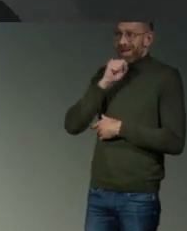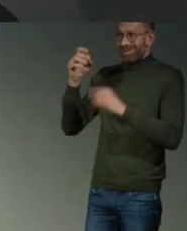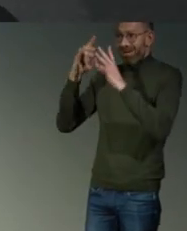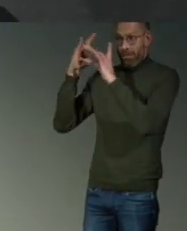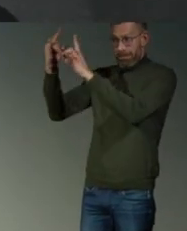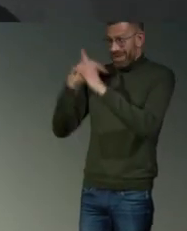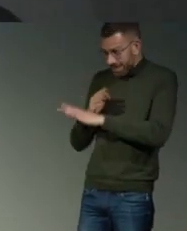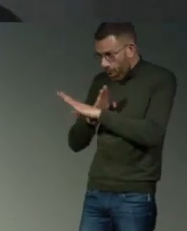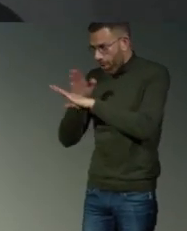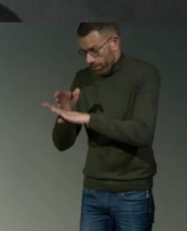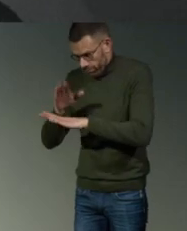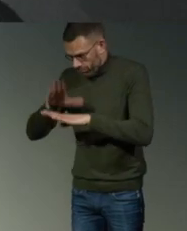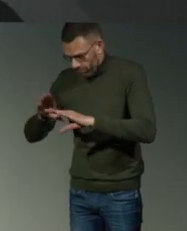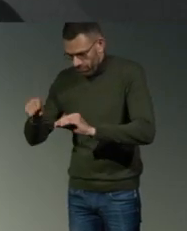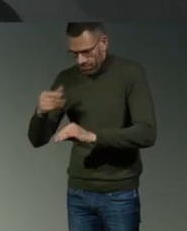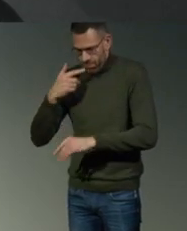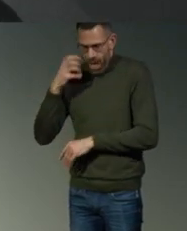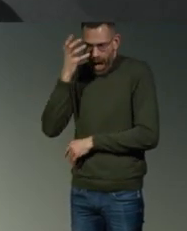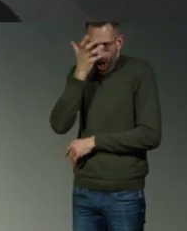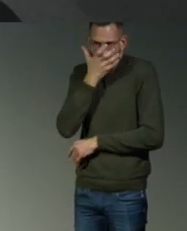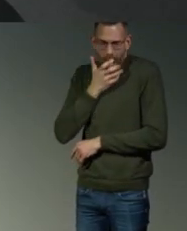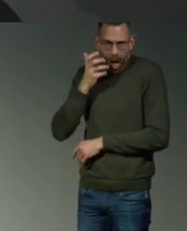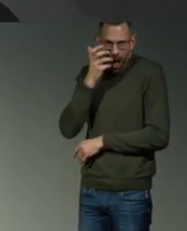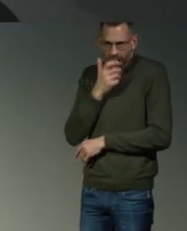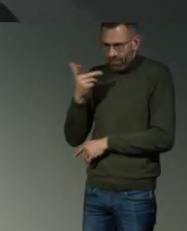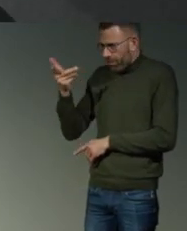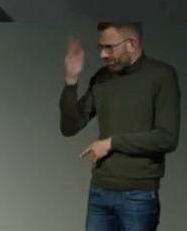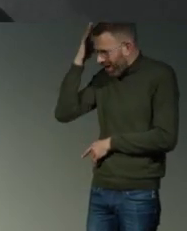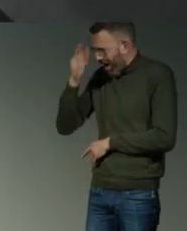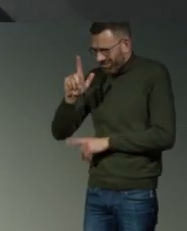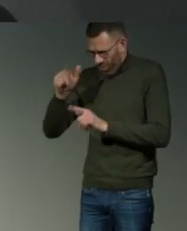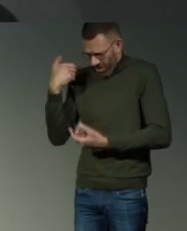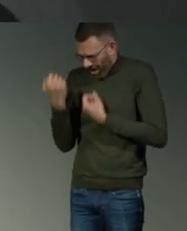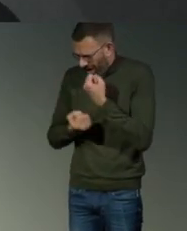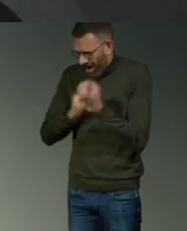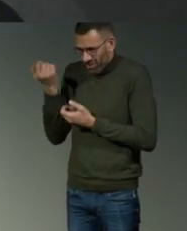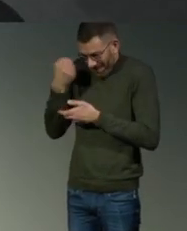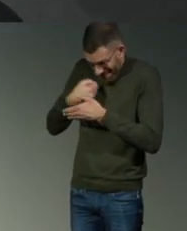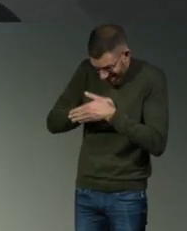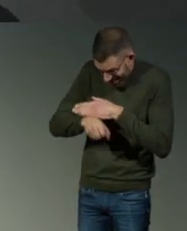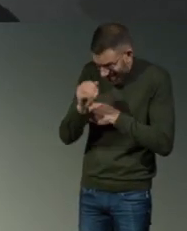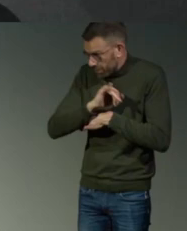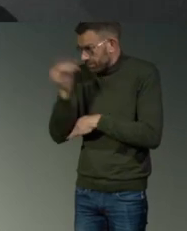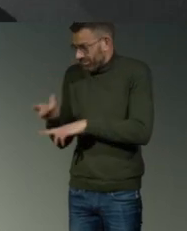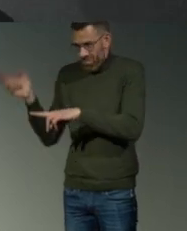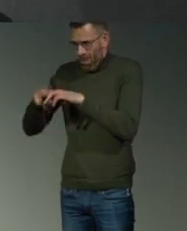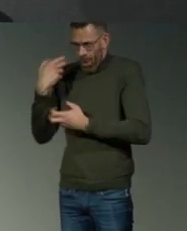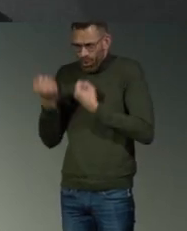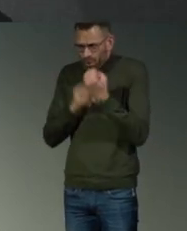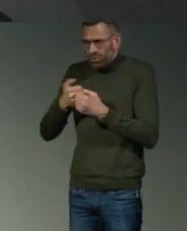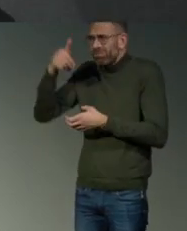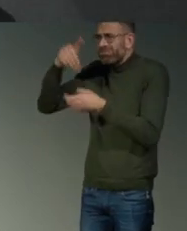fort du mot, je ne sais pas comment dire. C'est-à-dire que vous avez des animaux qui sont en souffrance du début à la fin de leur vie, qui vivent à plusieurs milliers dans un